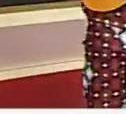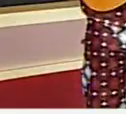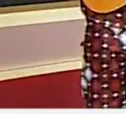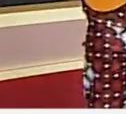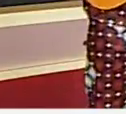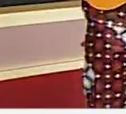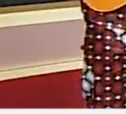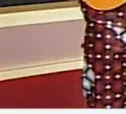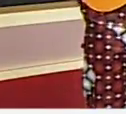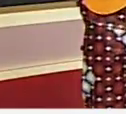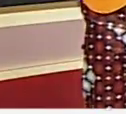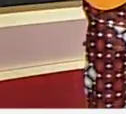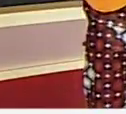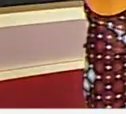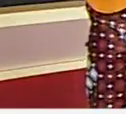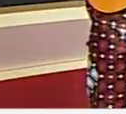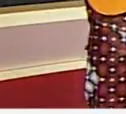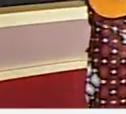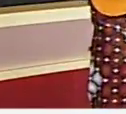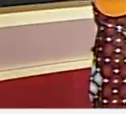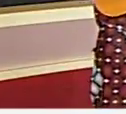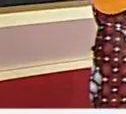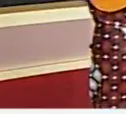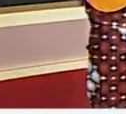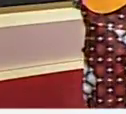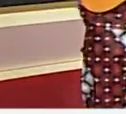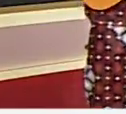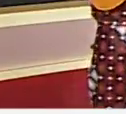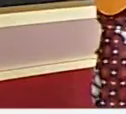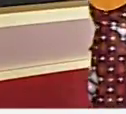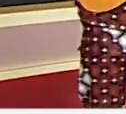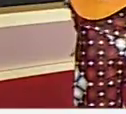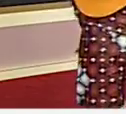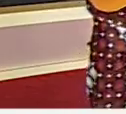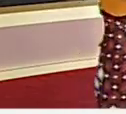Nimetembea sijamuona msichana kama Aoko,